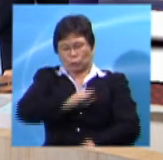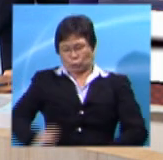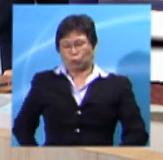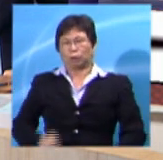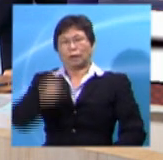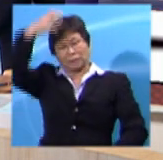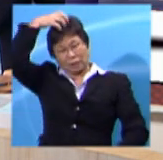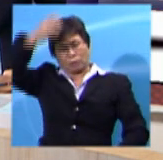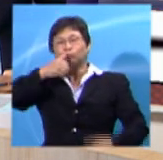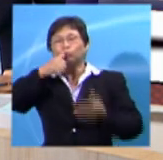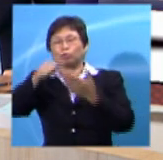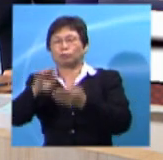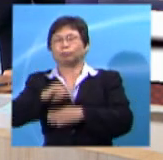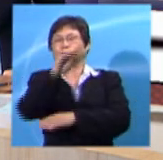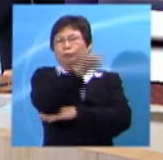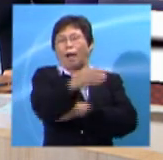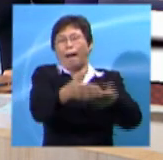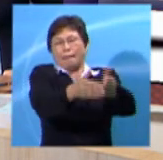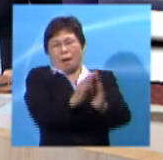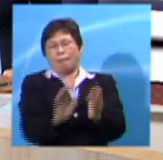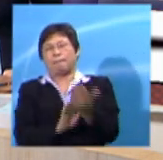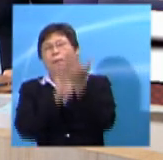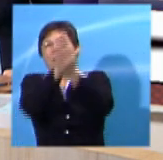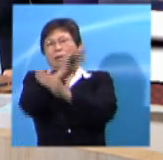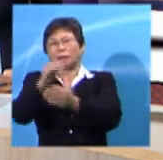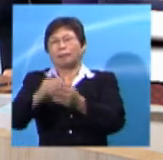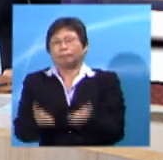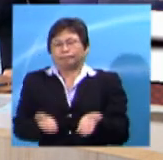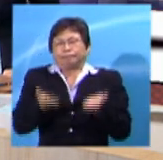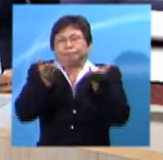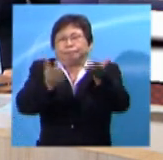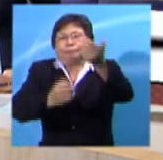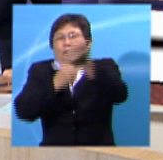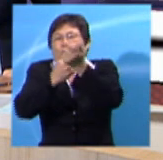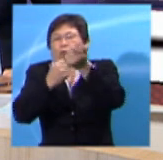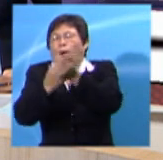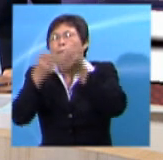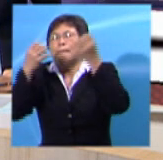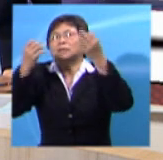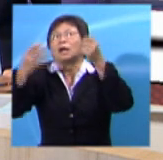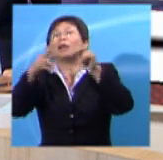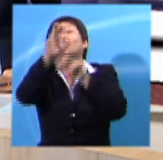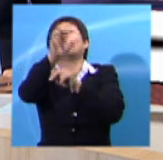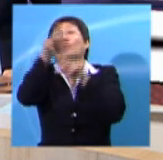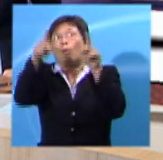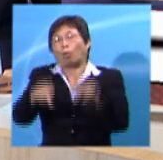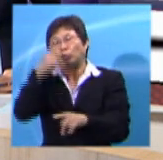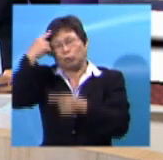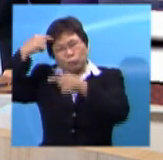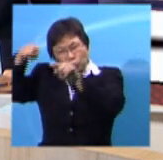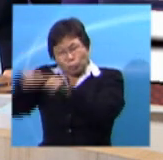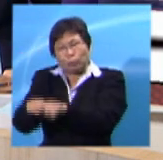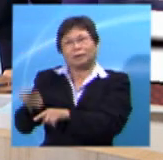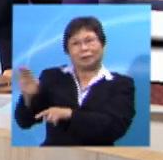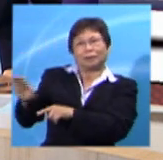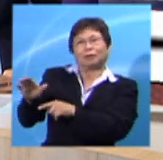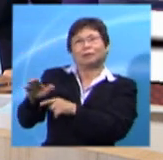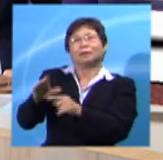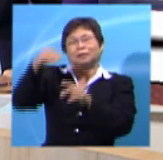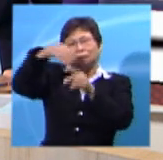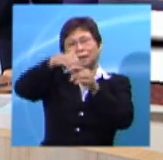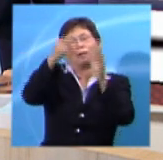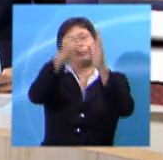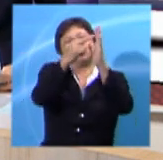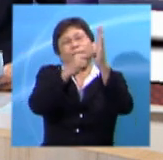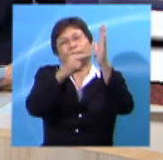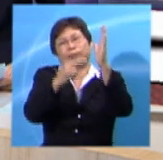sharafuddin Idris Shah memohon mengadap dan mempersembahkan sokongan majoriti itu untuk berkenan sebagaimana yang diperuntukkan di